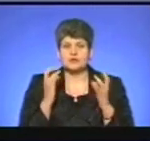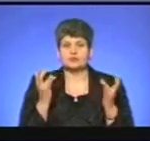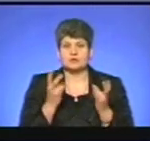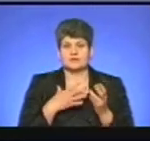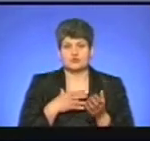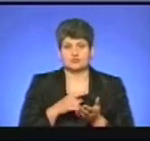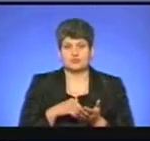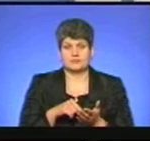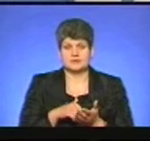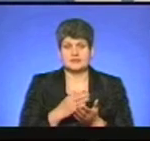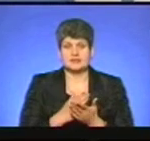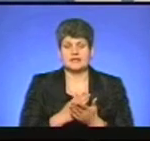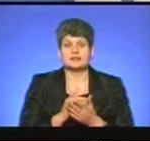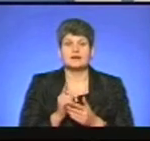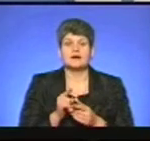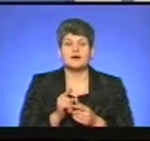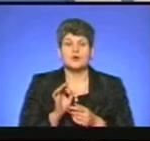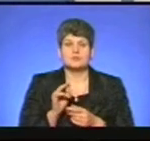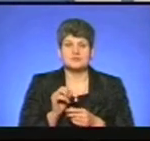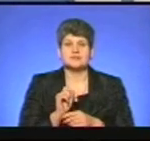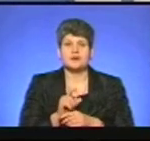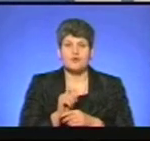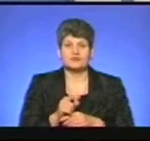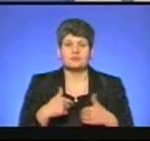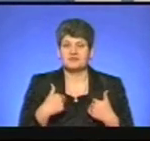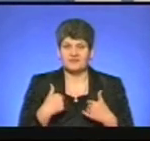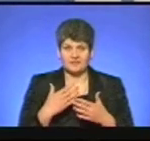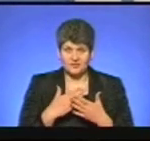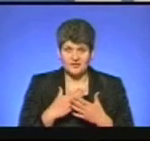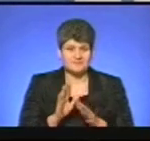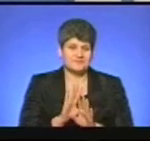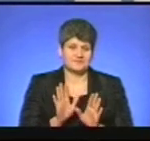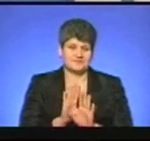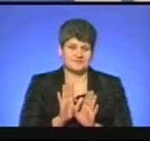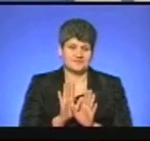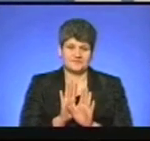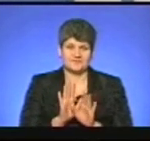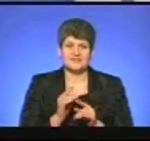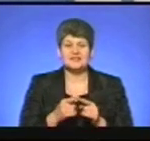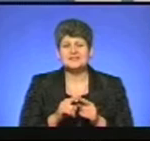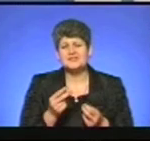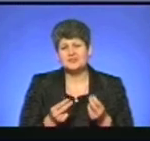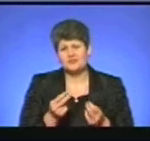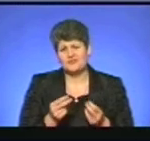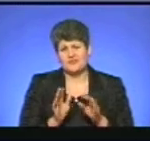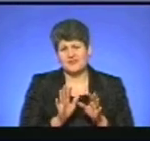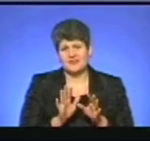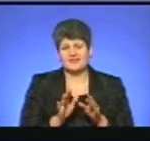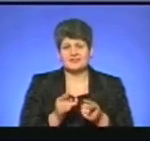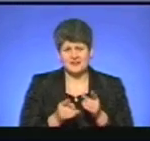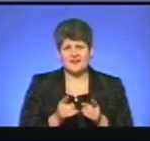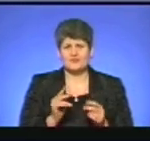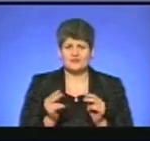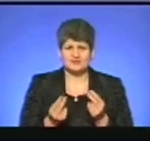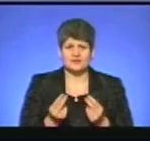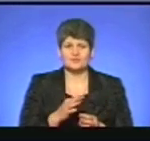місту. Є така опція, як замовити привітання, так? Можна буде привітати? Ні. Ми жартували, це ми реально жартували.